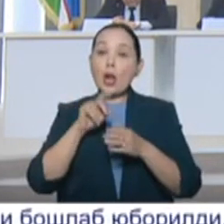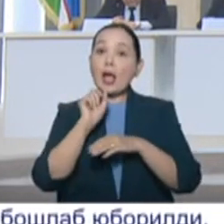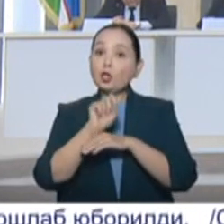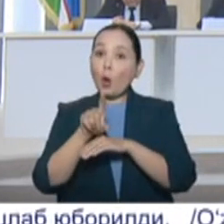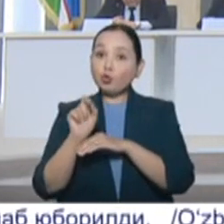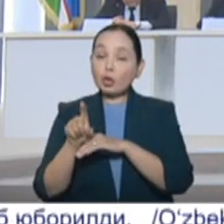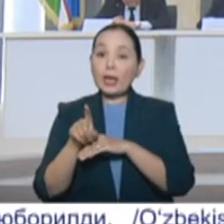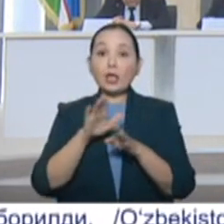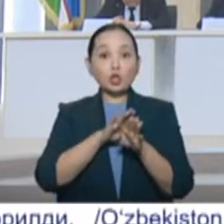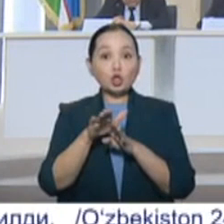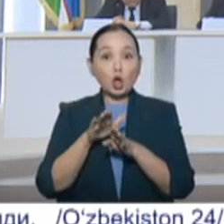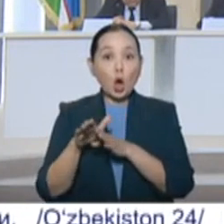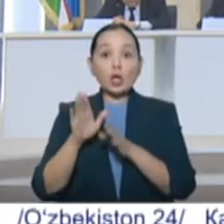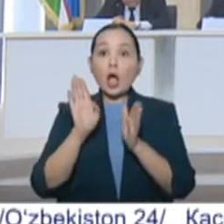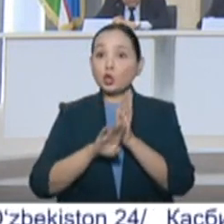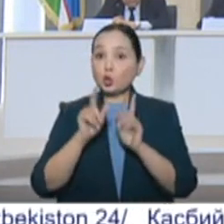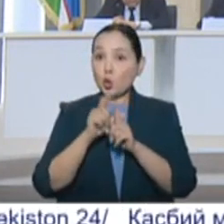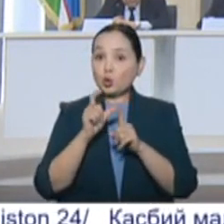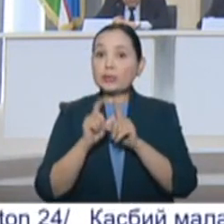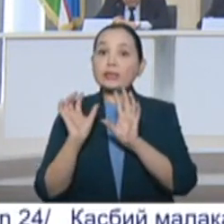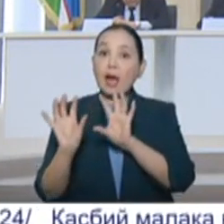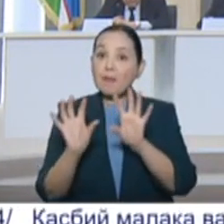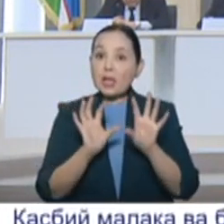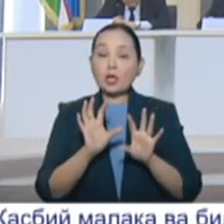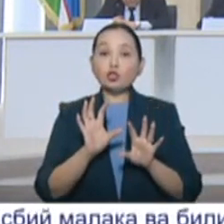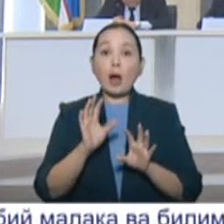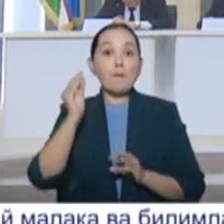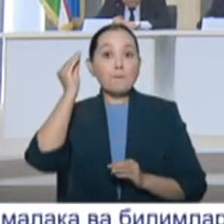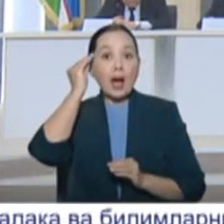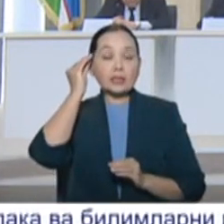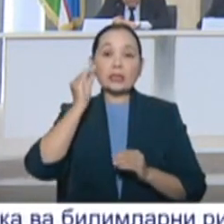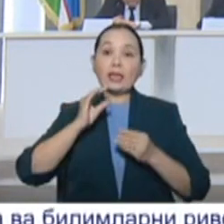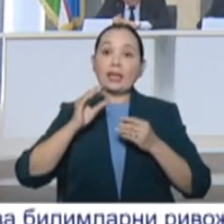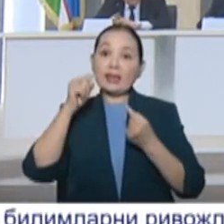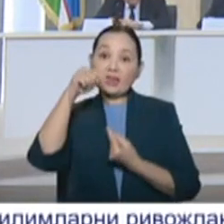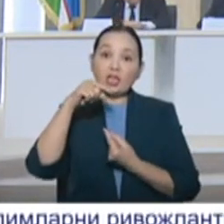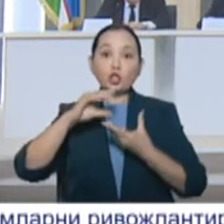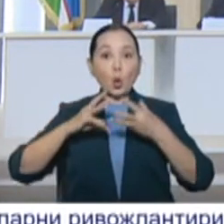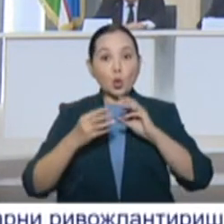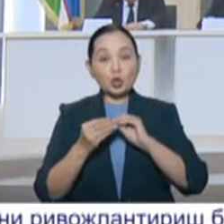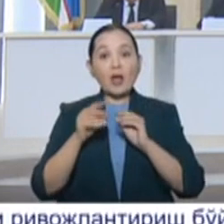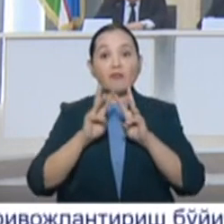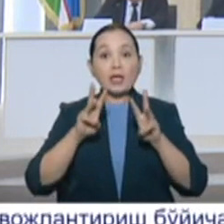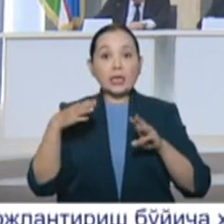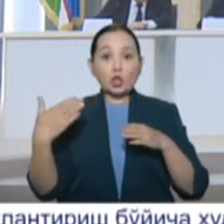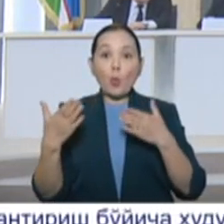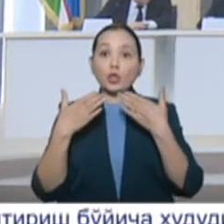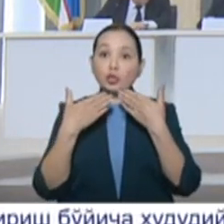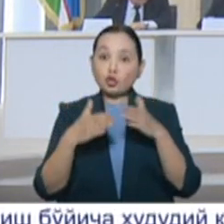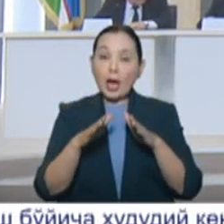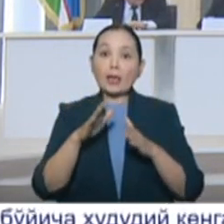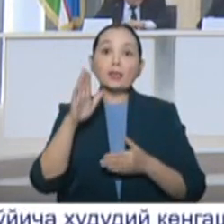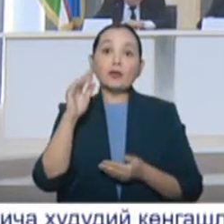topshiriqlarni ijrosini so'zsiz ta'minlash maqsadida tegishli xulosalar bizning vazirlik tomonidan chiqarildi